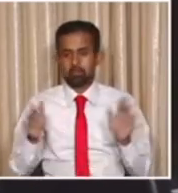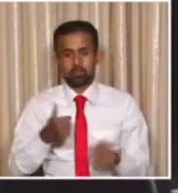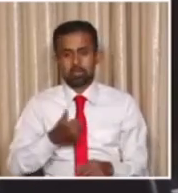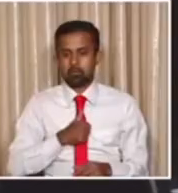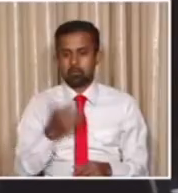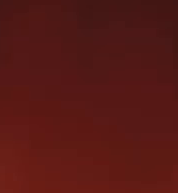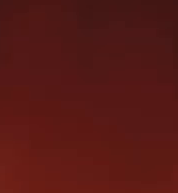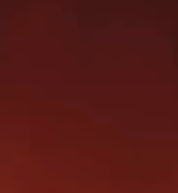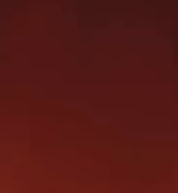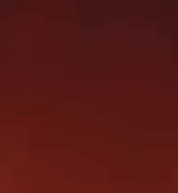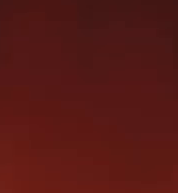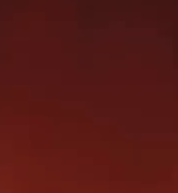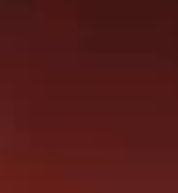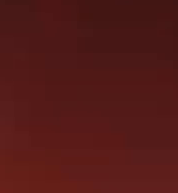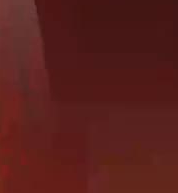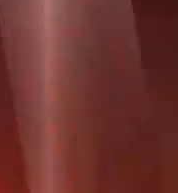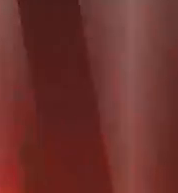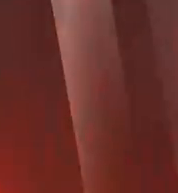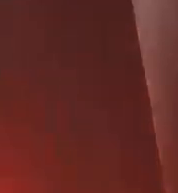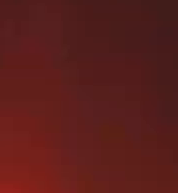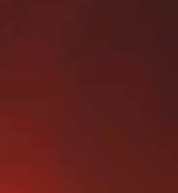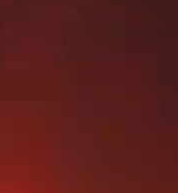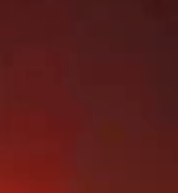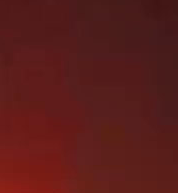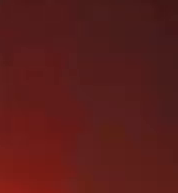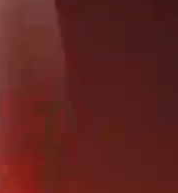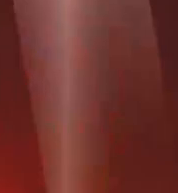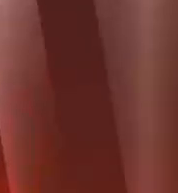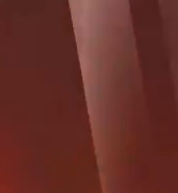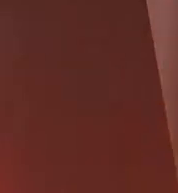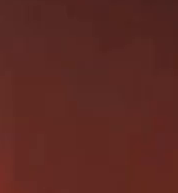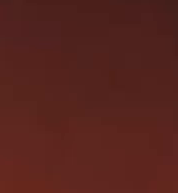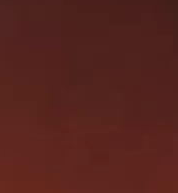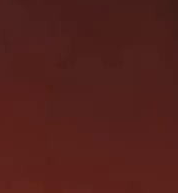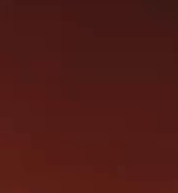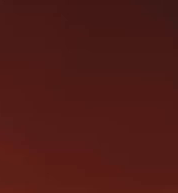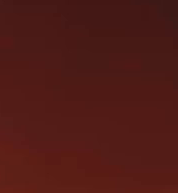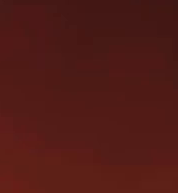අවධාරණය කරමි